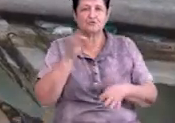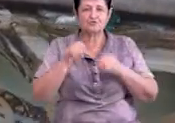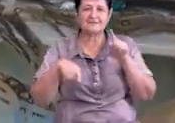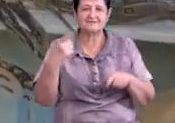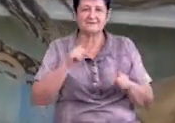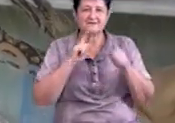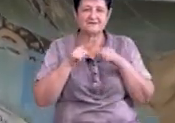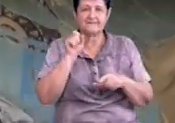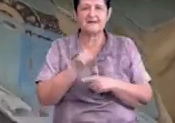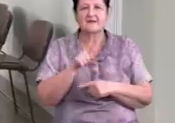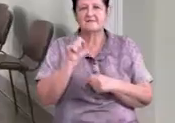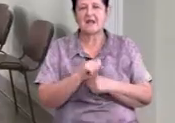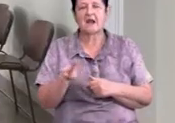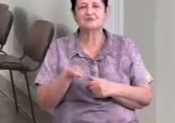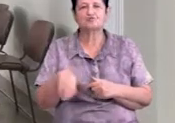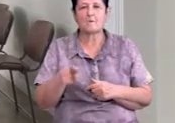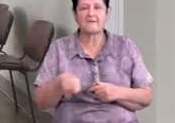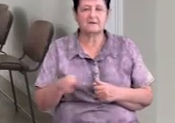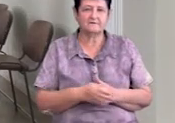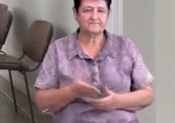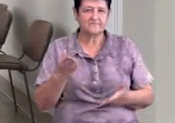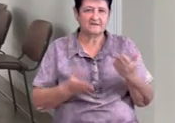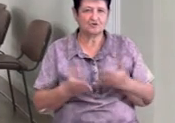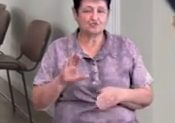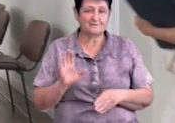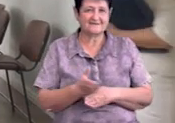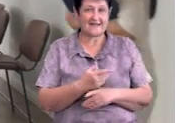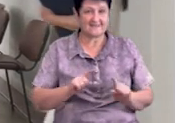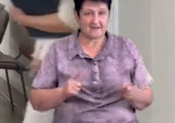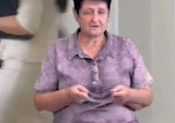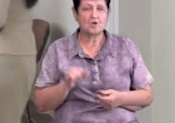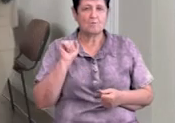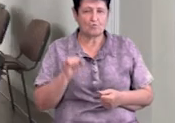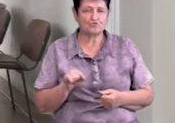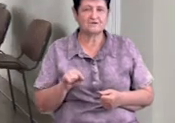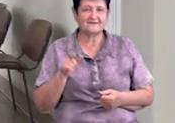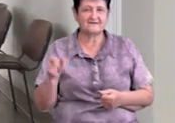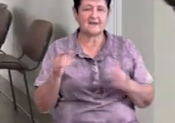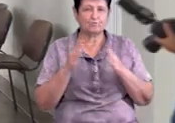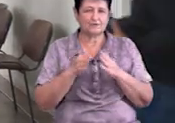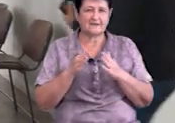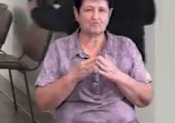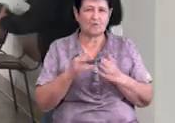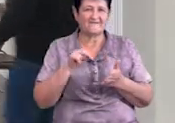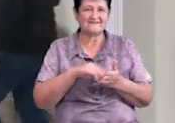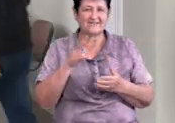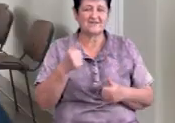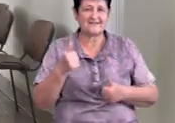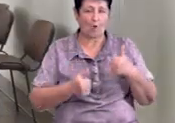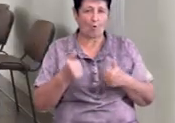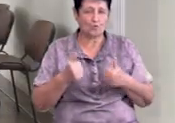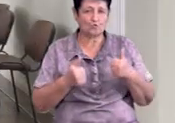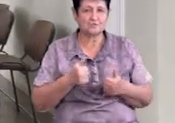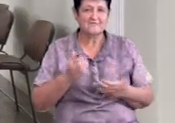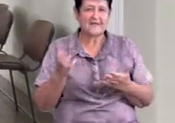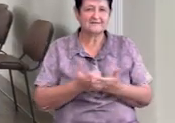засідання призначене на листопад. Якщо буде зняти арешт, тоді можливо буде його виставити цей будинок на конкурс, відповідно знайти